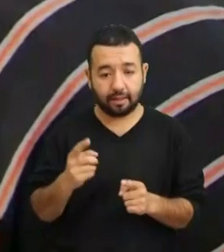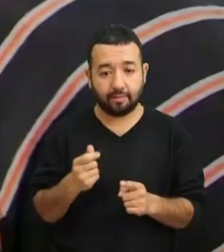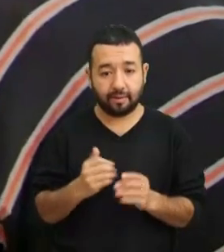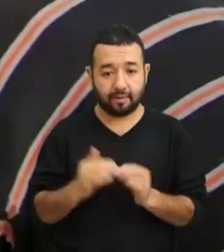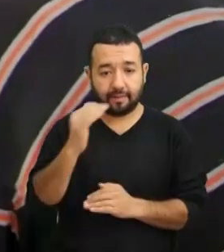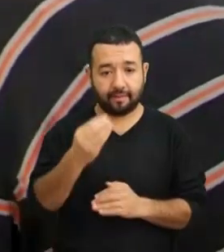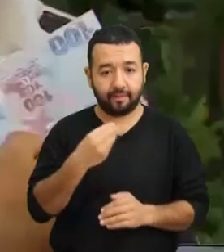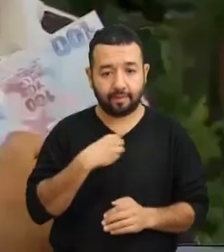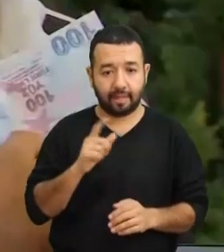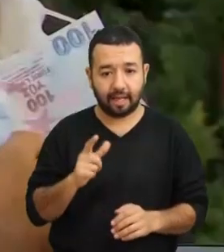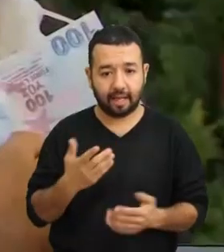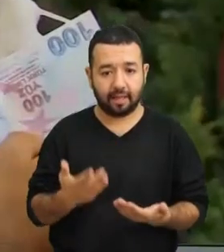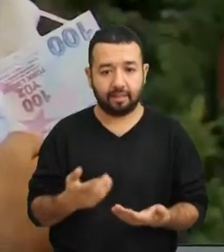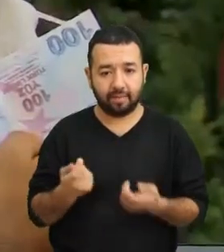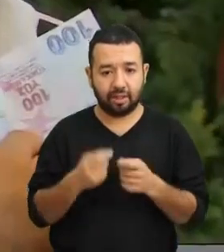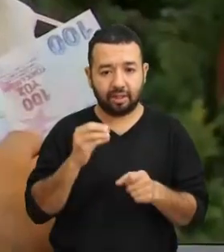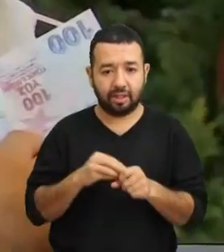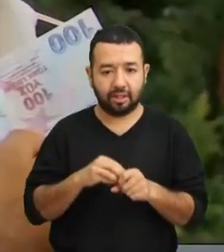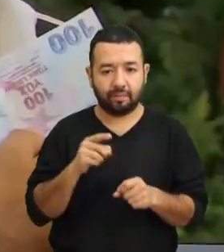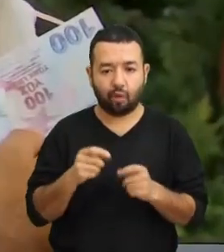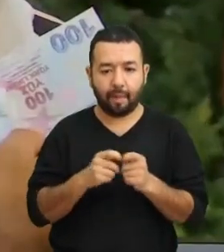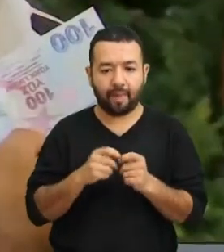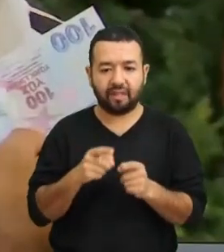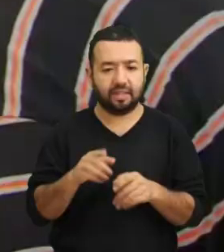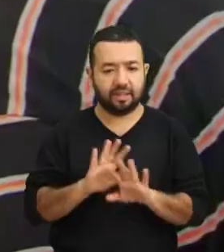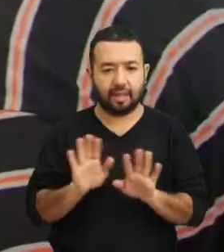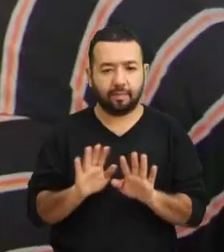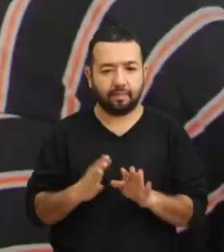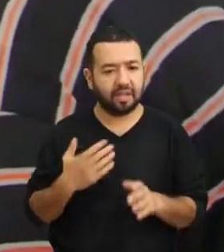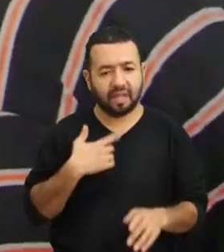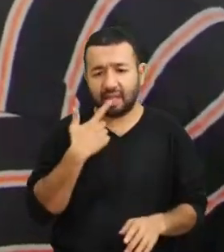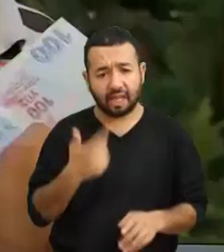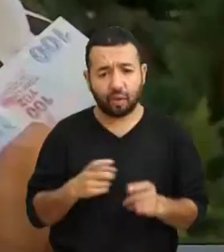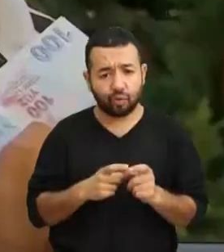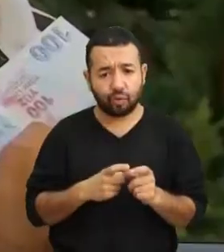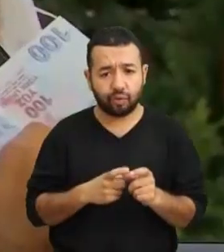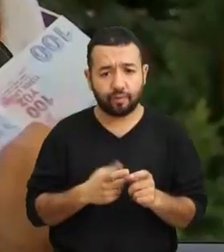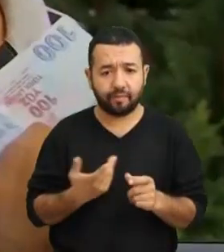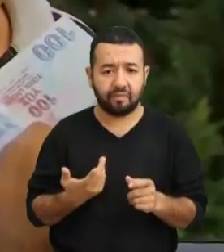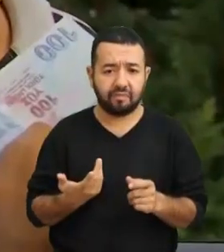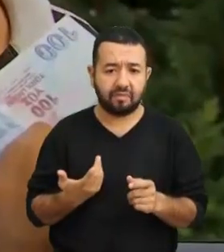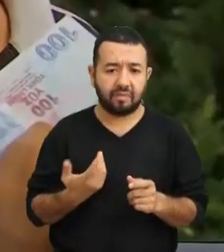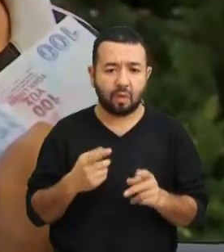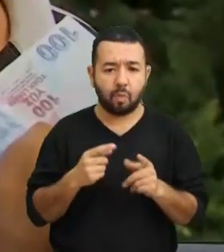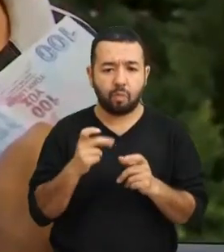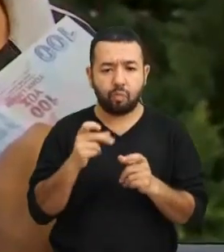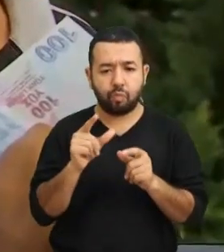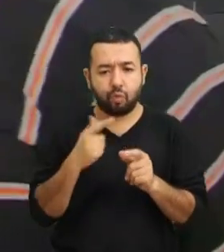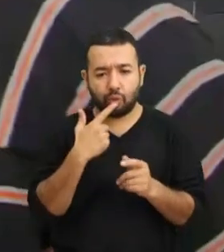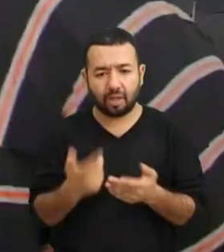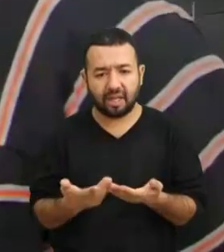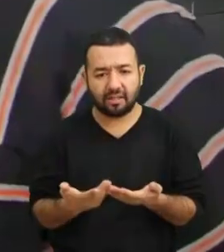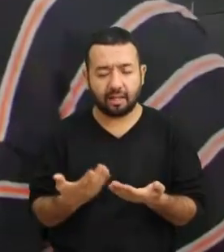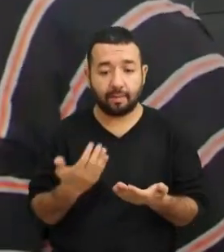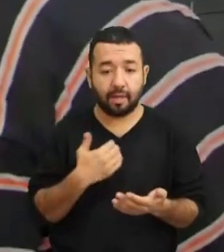gazlı sözlü bir yani iş için buna bahşiş diyemeyiz. Peki ne deriz Şükrü? Para demeyiz, pul diyebiliriz.